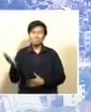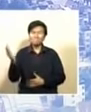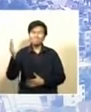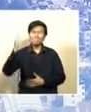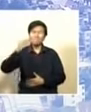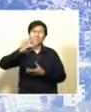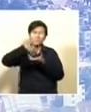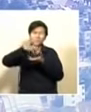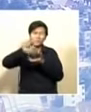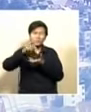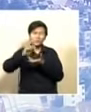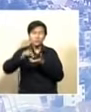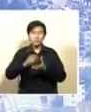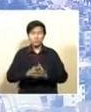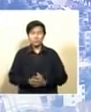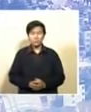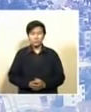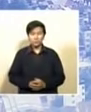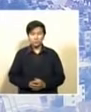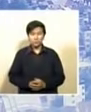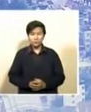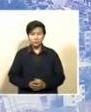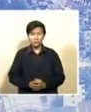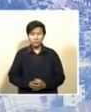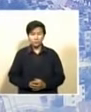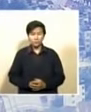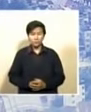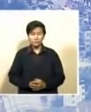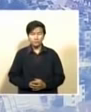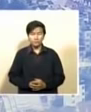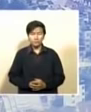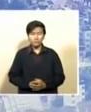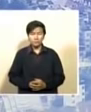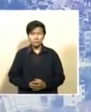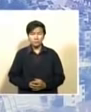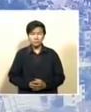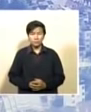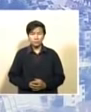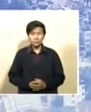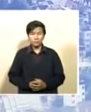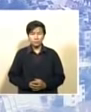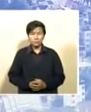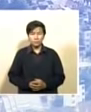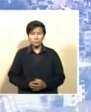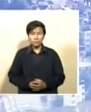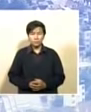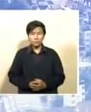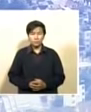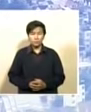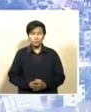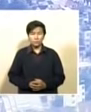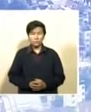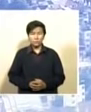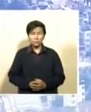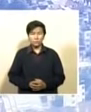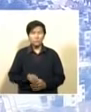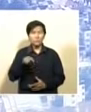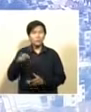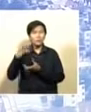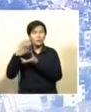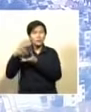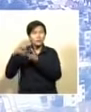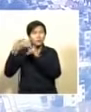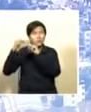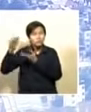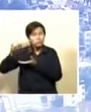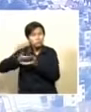ทางท่านนายกรัฐมนตรีมีประเด็นก็คือเรื่องของแนวโน้มนะครับผู้ป่วยที่เกิดขึ้นในวันนี้นะครับราย